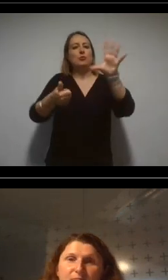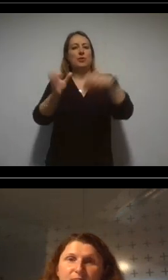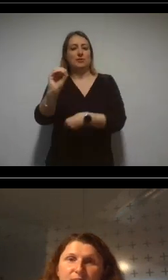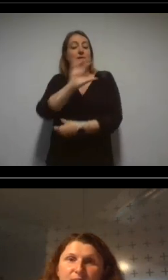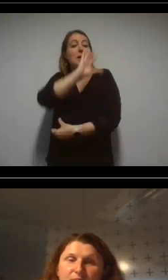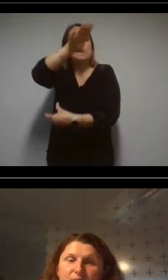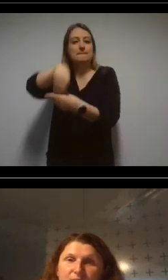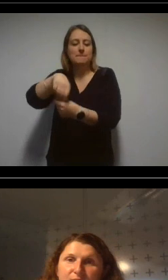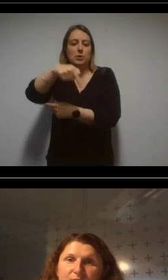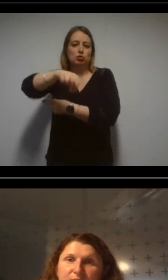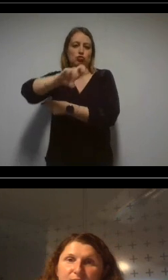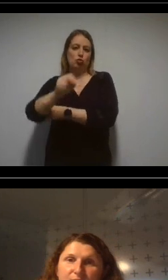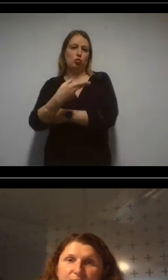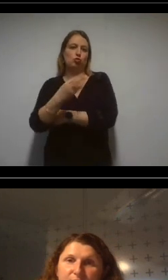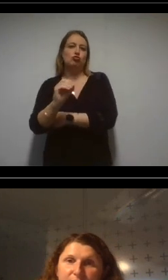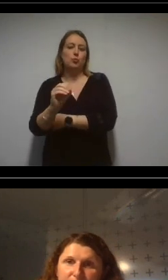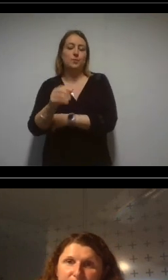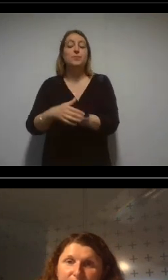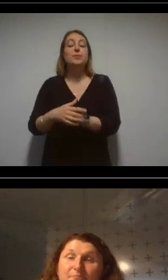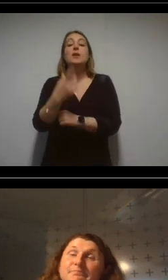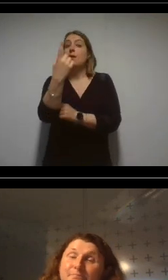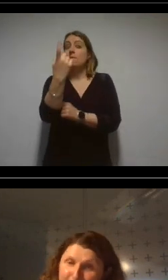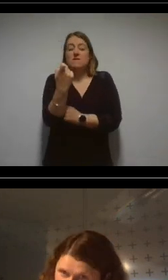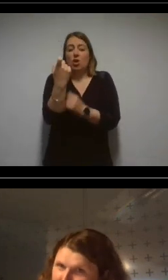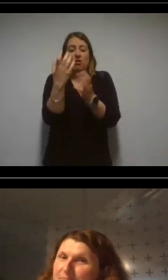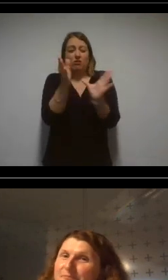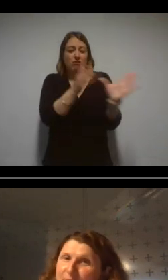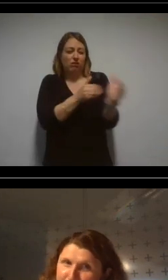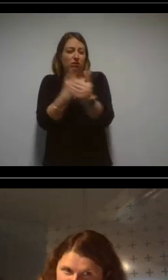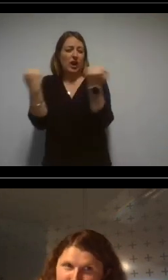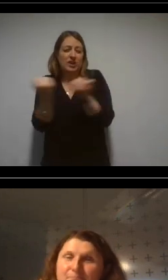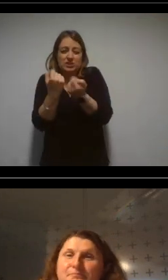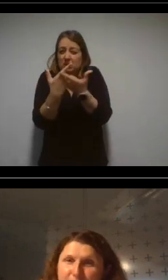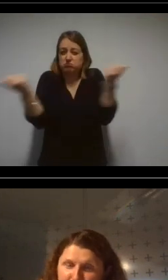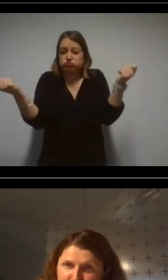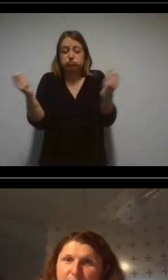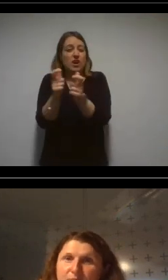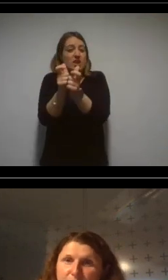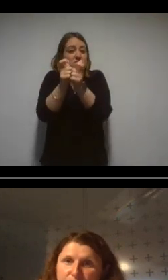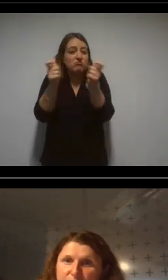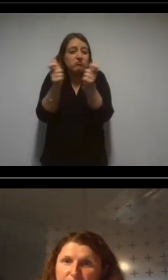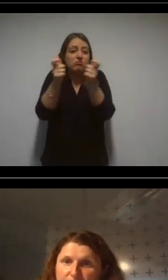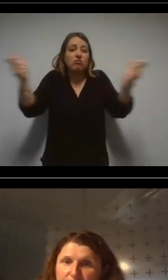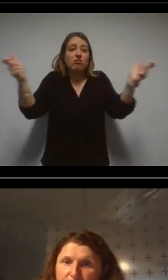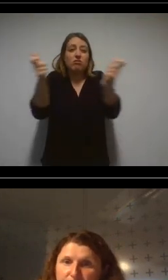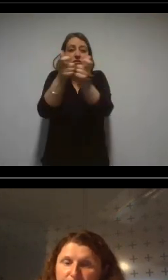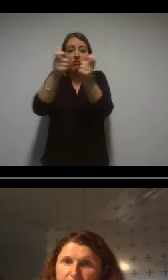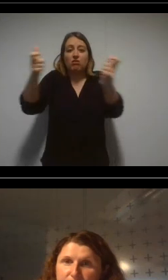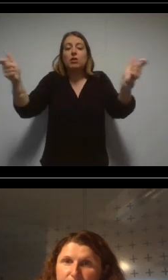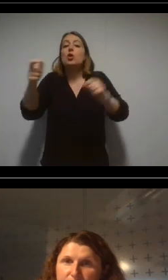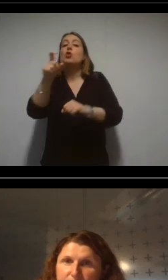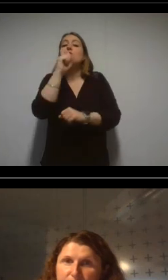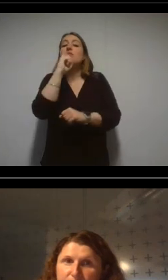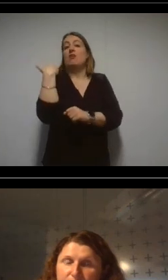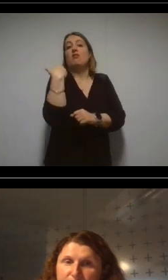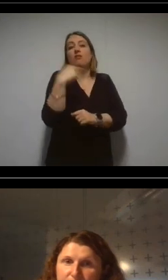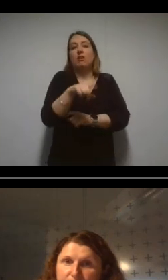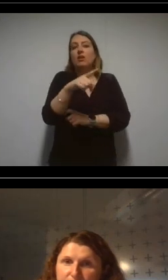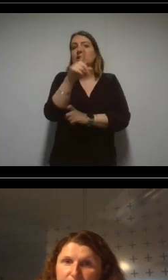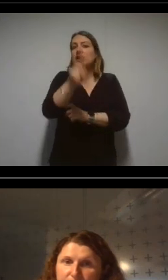secteur d'activité, de toute taille aussi, pour faire le lien avec ce que vous disiez tout à l'heure sur la taille de vos effectifs. On a beaucoup